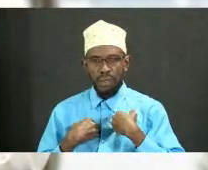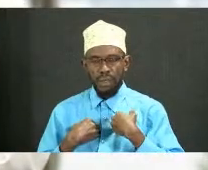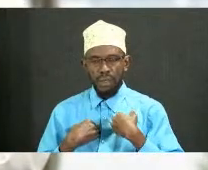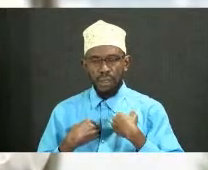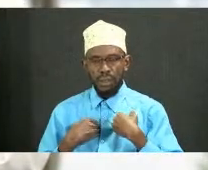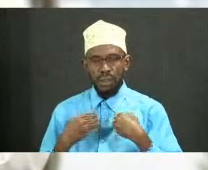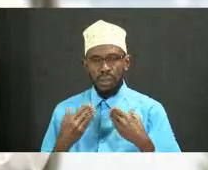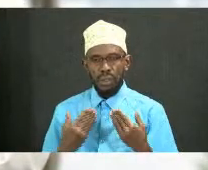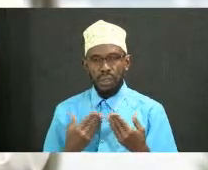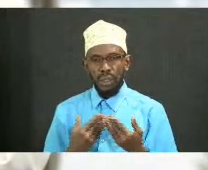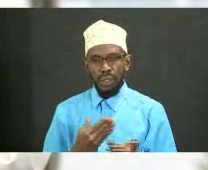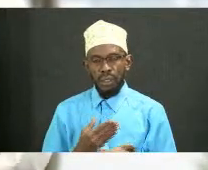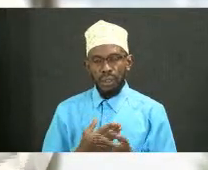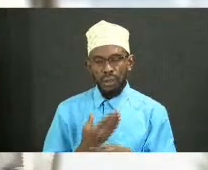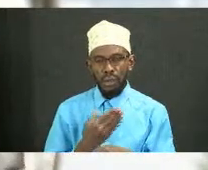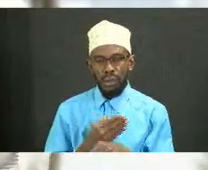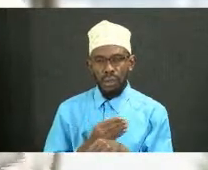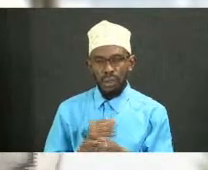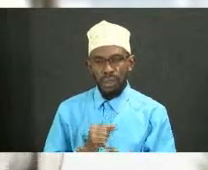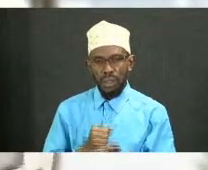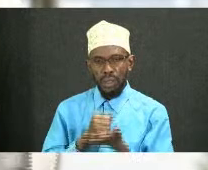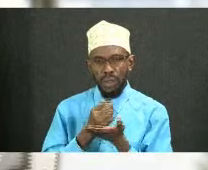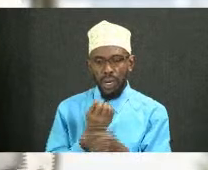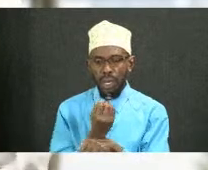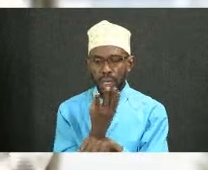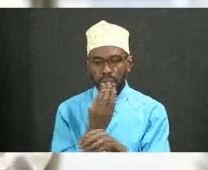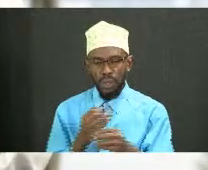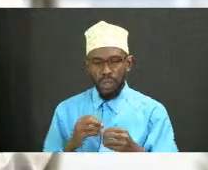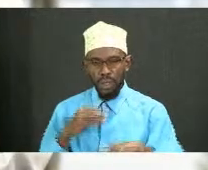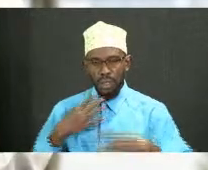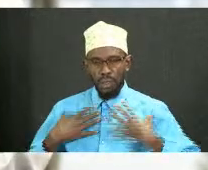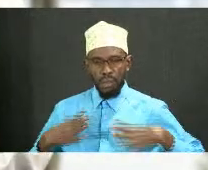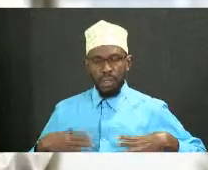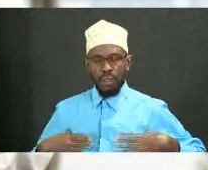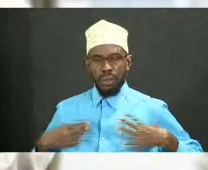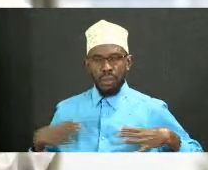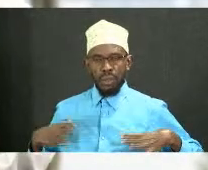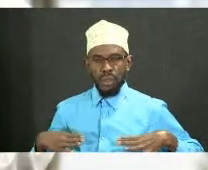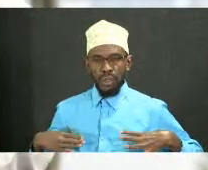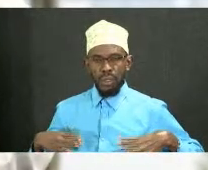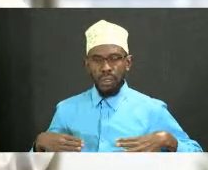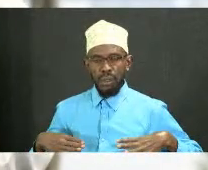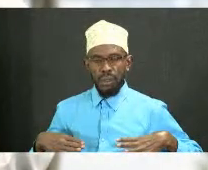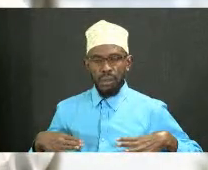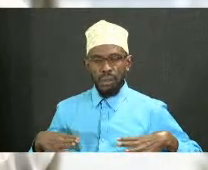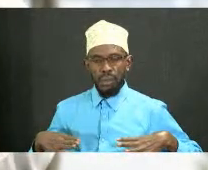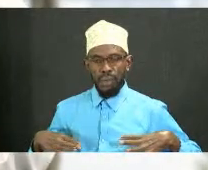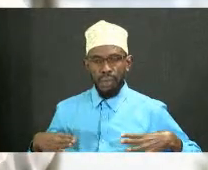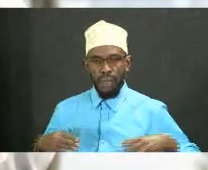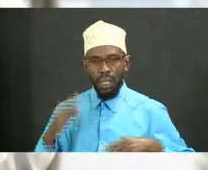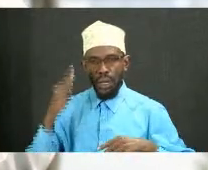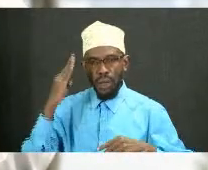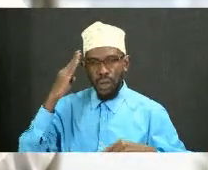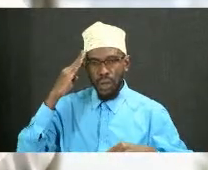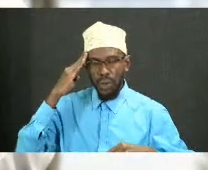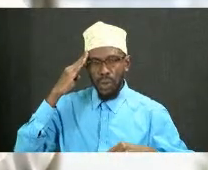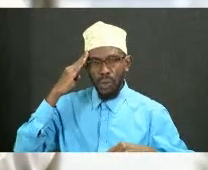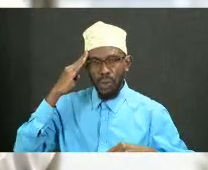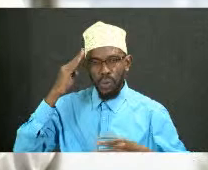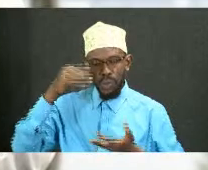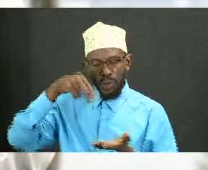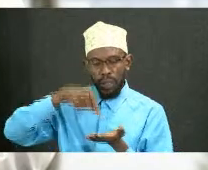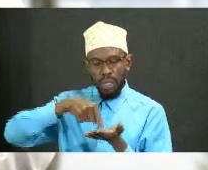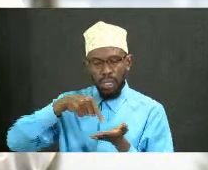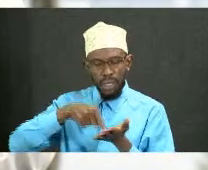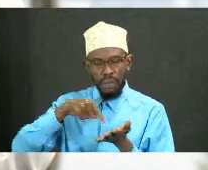consultancy firms, taasisi za kuweza kuwashauri watu katika masala kama haya. Ndio mtu ajue kwamba lile